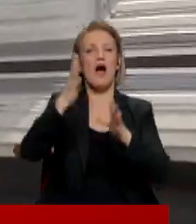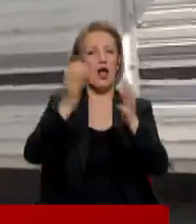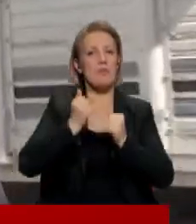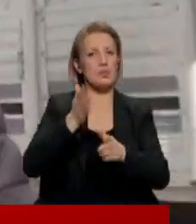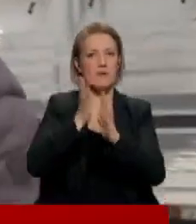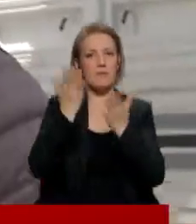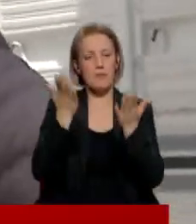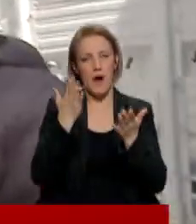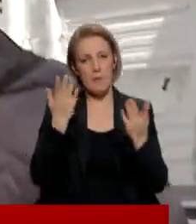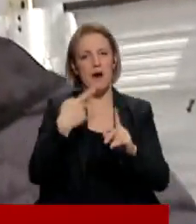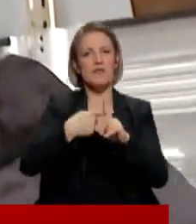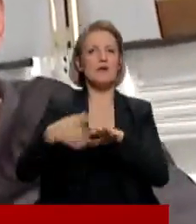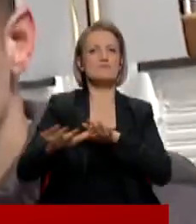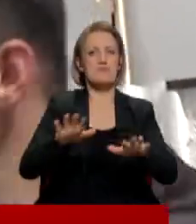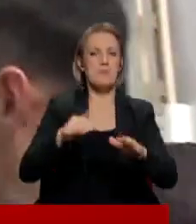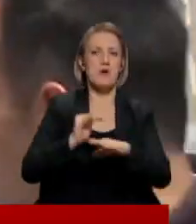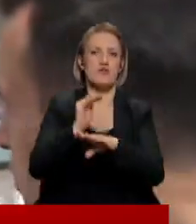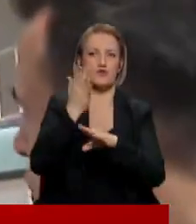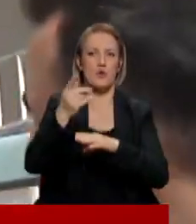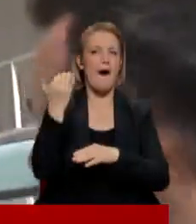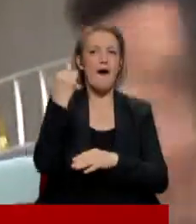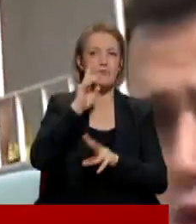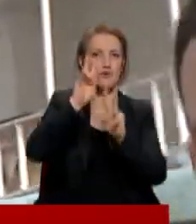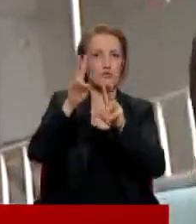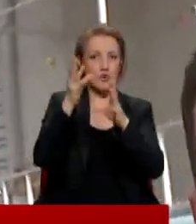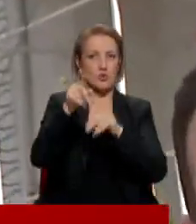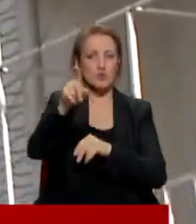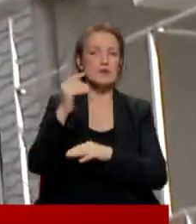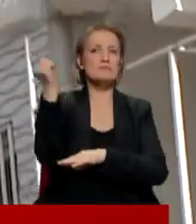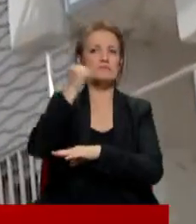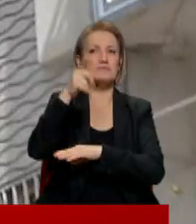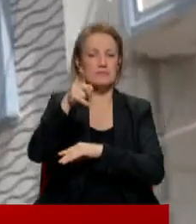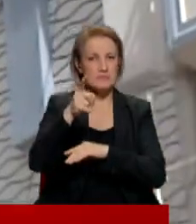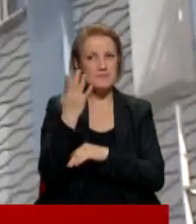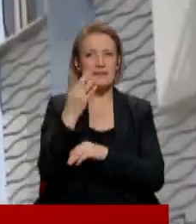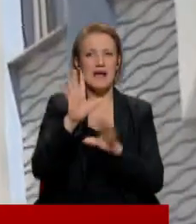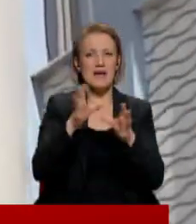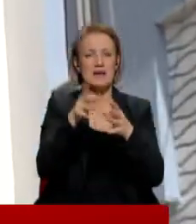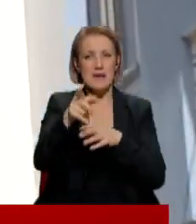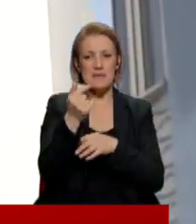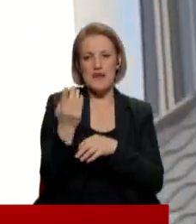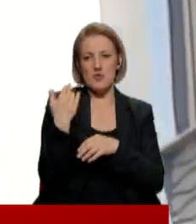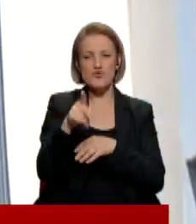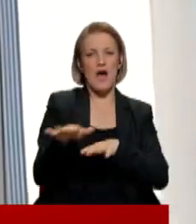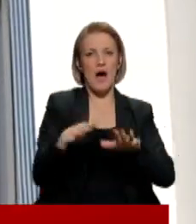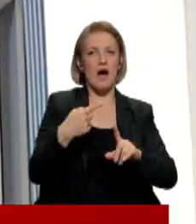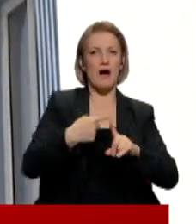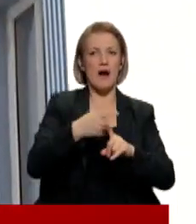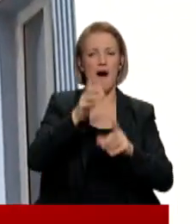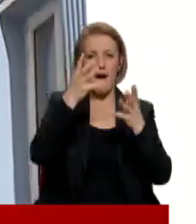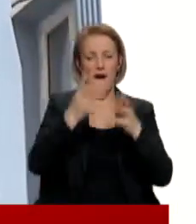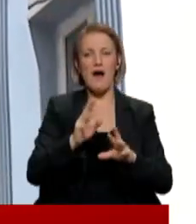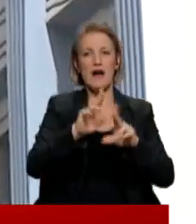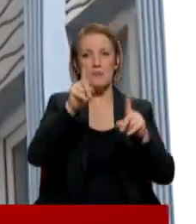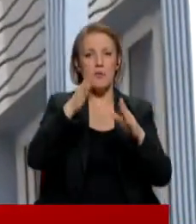bir taraftan da artçı sarsıntılar da yaşanıyor. İşte bu arkamda görmüş olduğunuz nakliye ekibi az önce yaşanan bir artçı sarsıntıya ağır